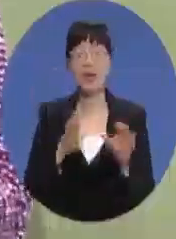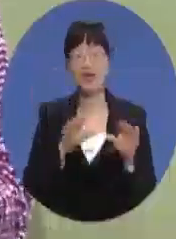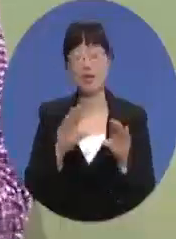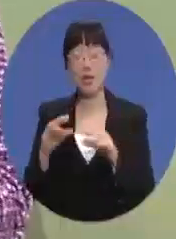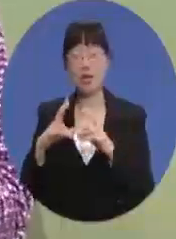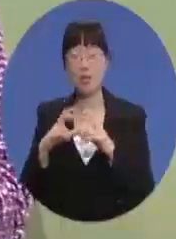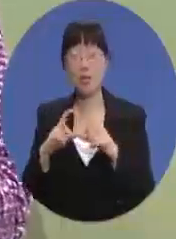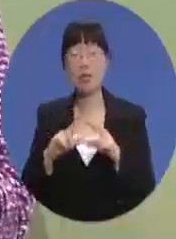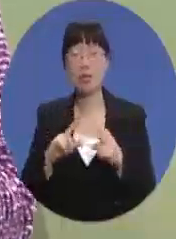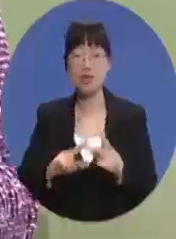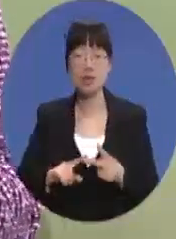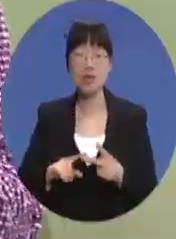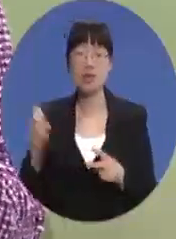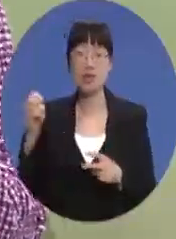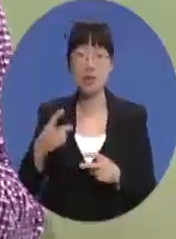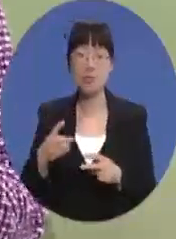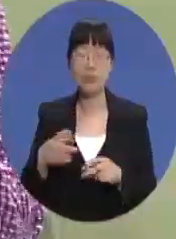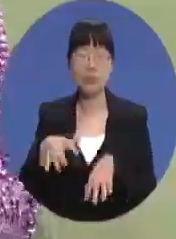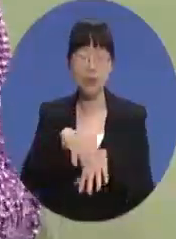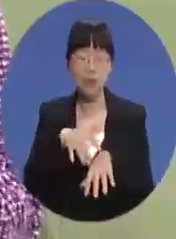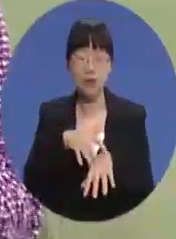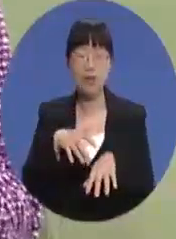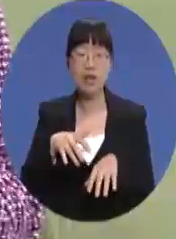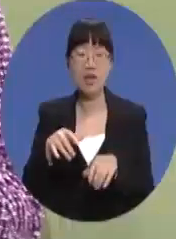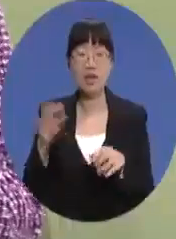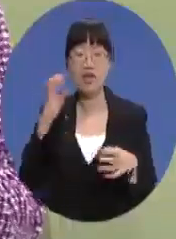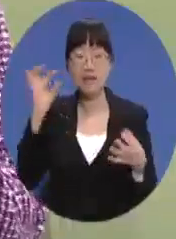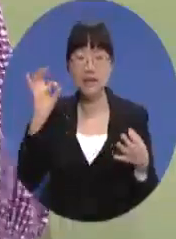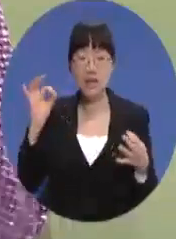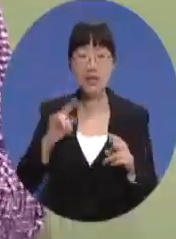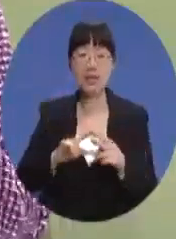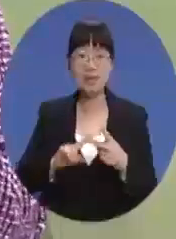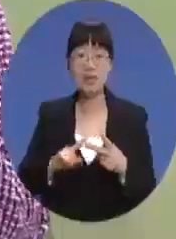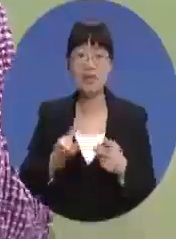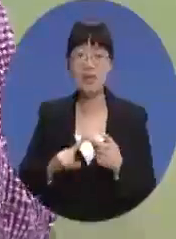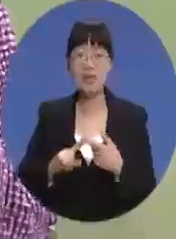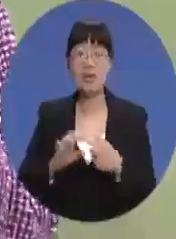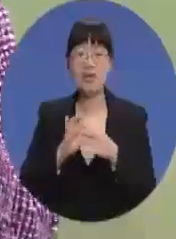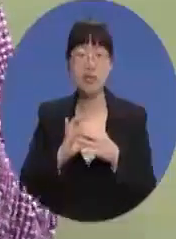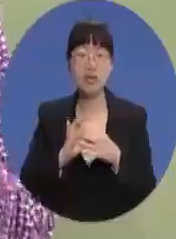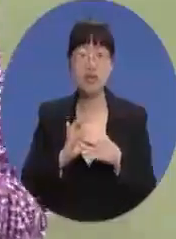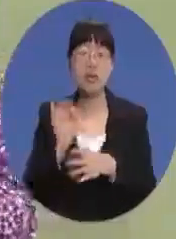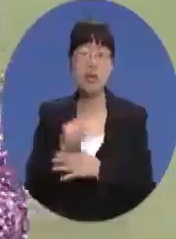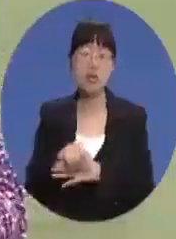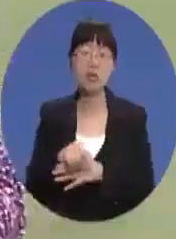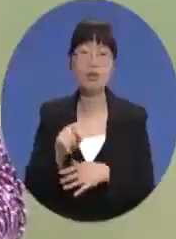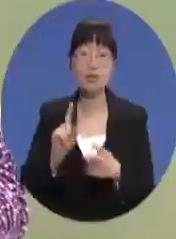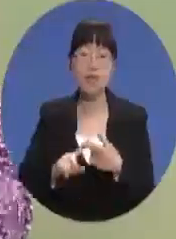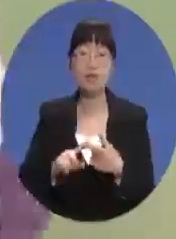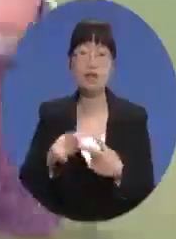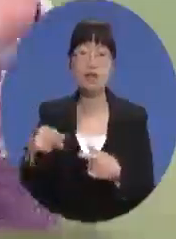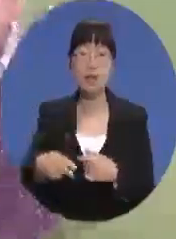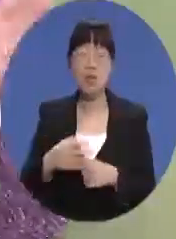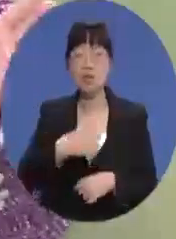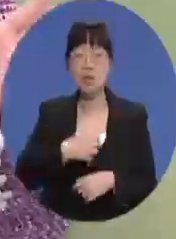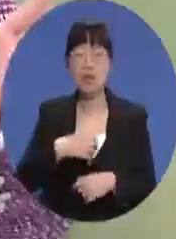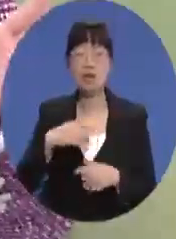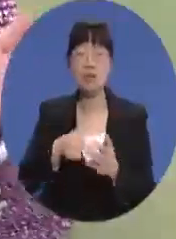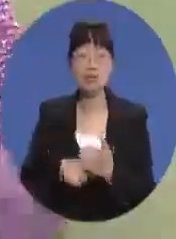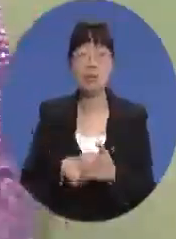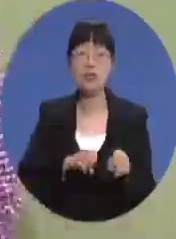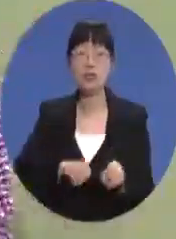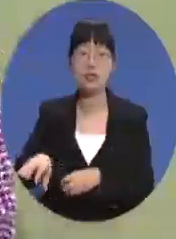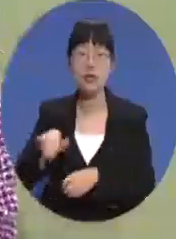말랑말랑한 공이라든가 네. 뭐 헝겊 인형이라든가 이런 걸 통해서 허용되는 것과 위험한 건 치우셔야